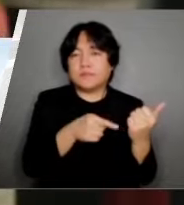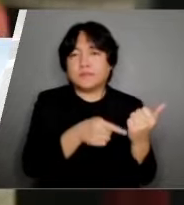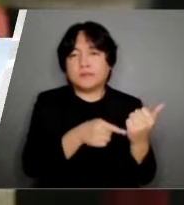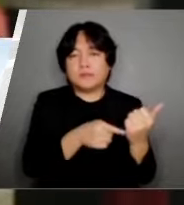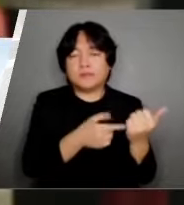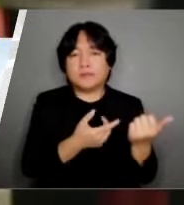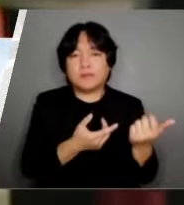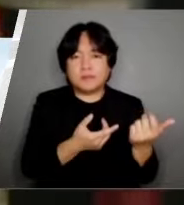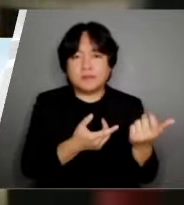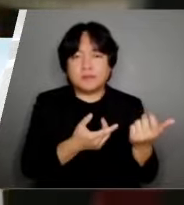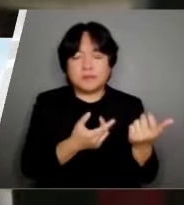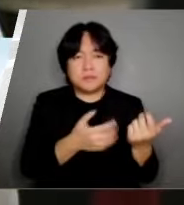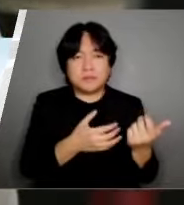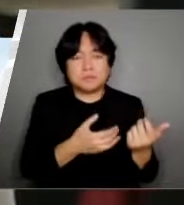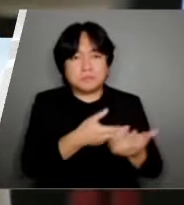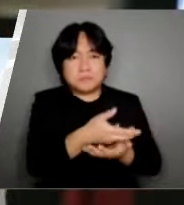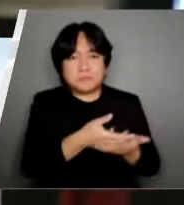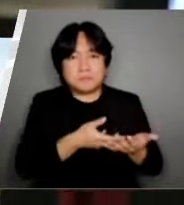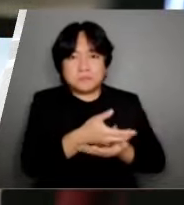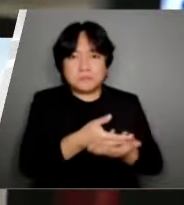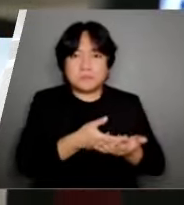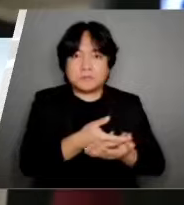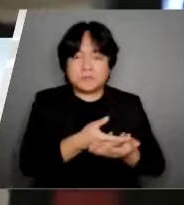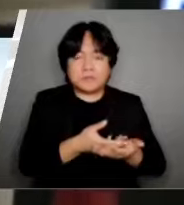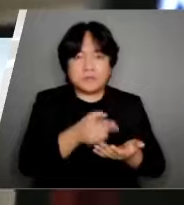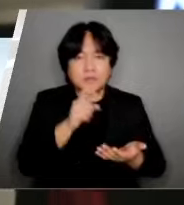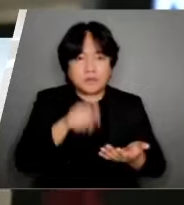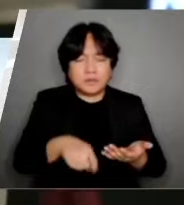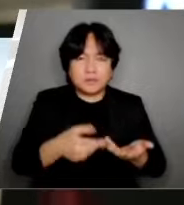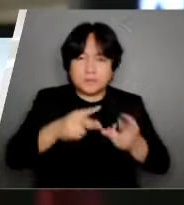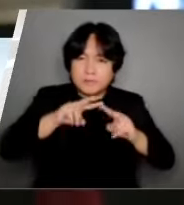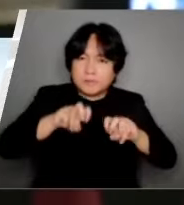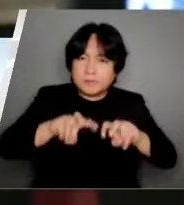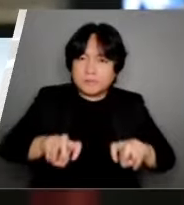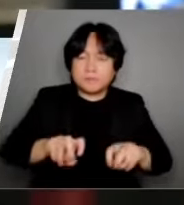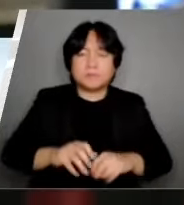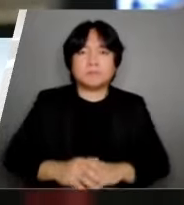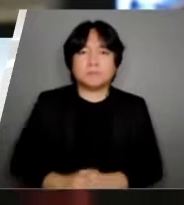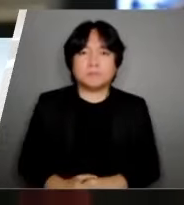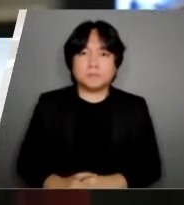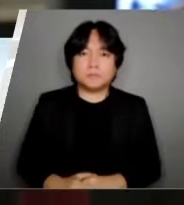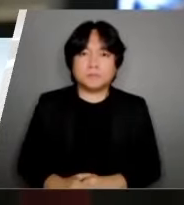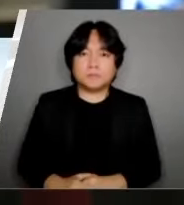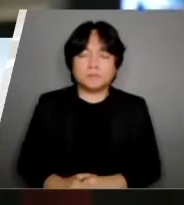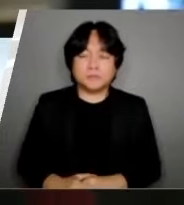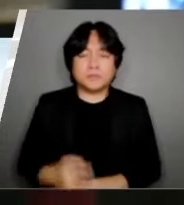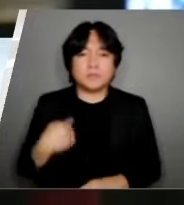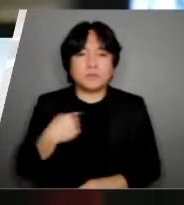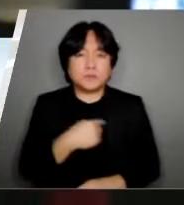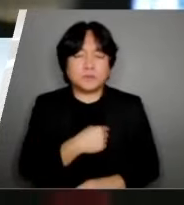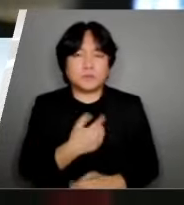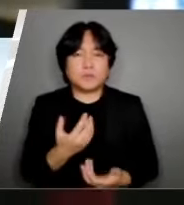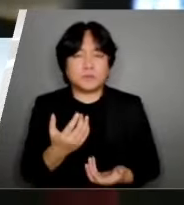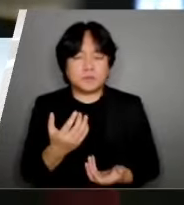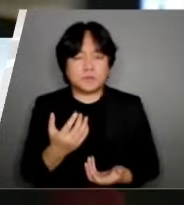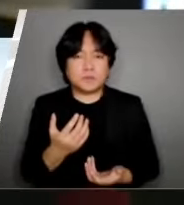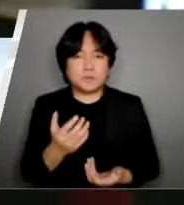It's almost finished with a very thorough investigation. And we will identify all of those who